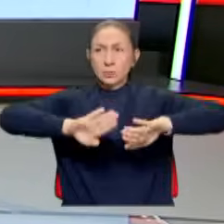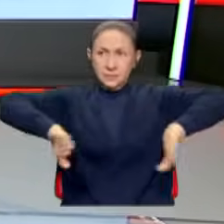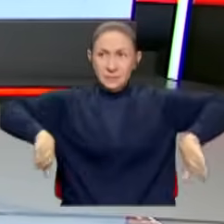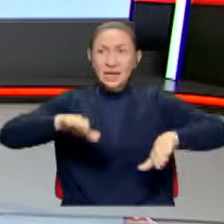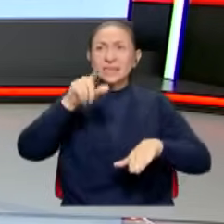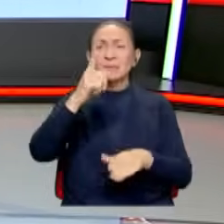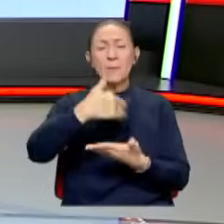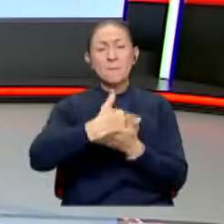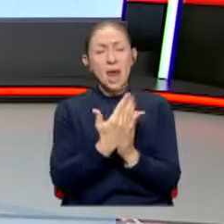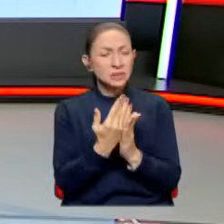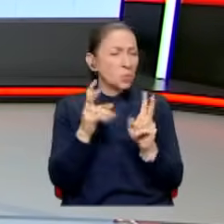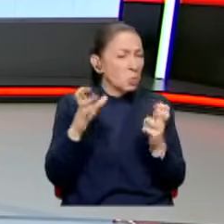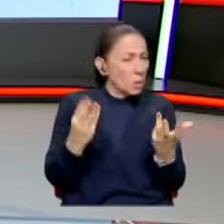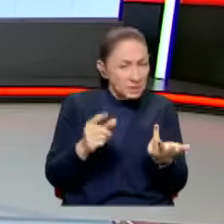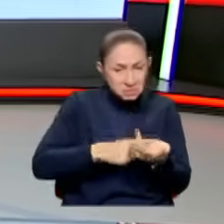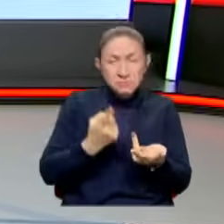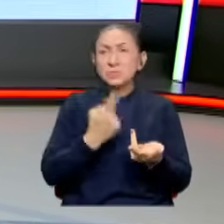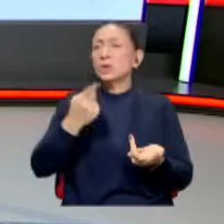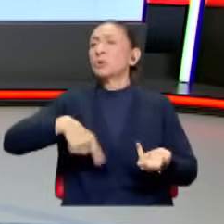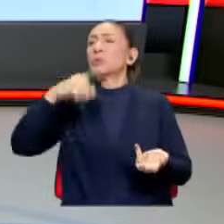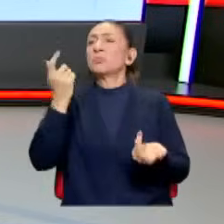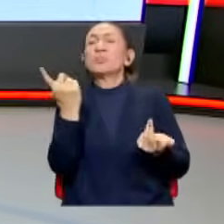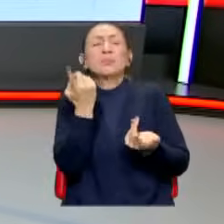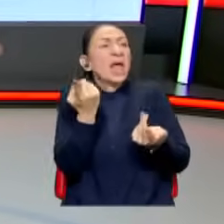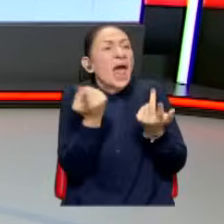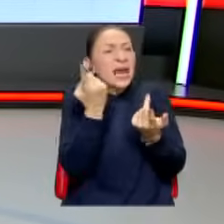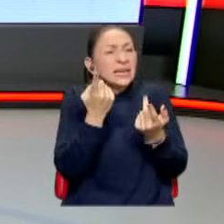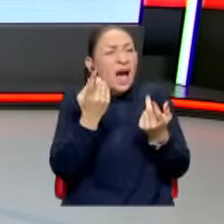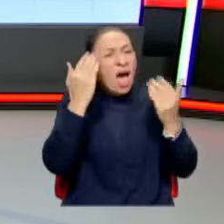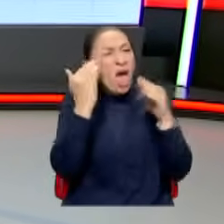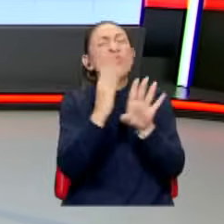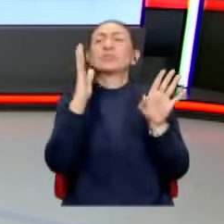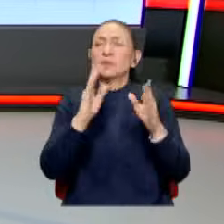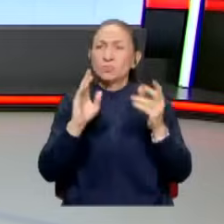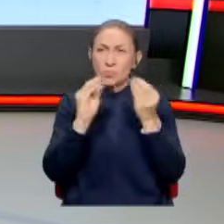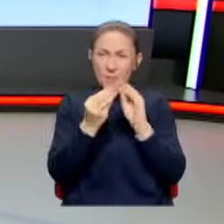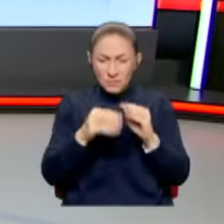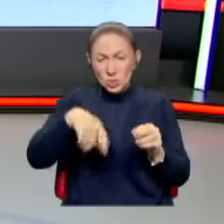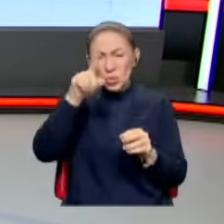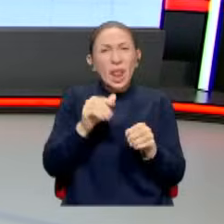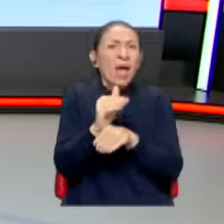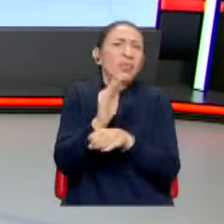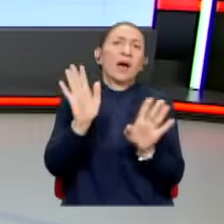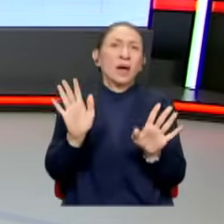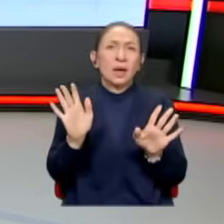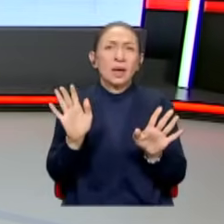Sizin bir mirasla ilgili konunuz günün birinde yaşadığınız herhangi bir anlaşmazlık gündelik